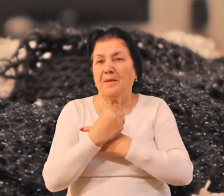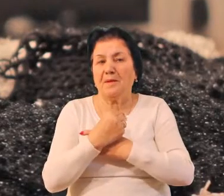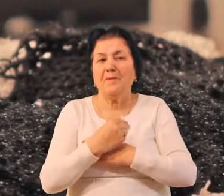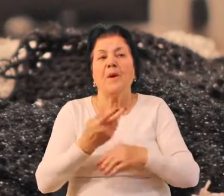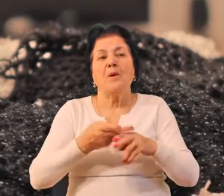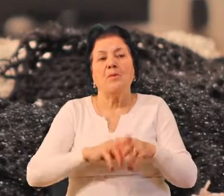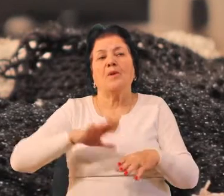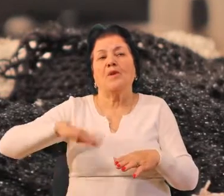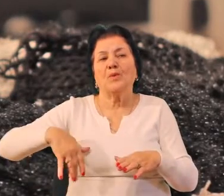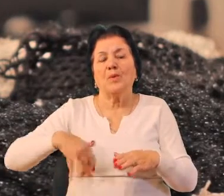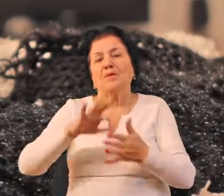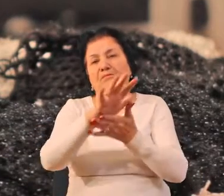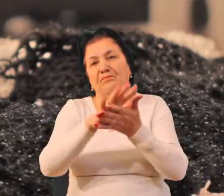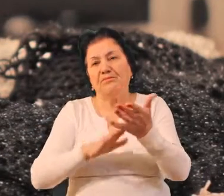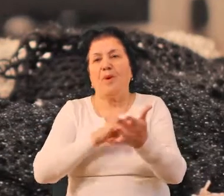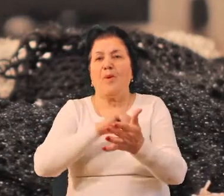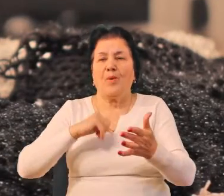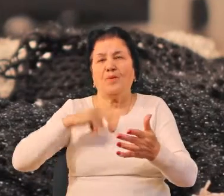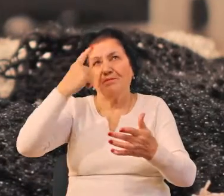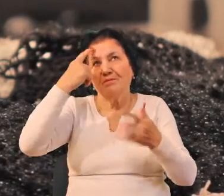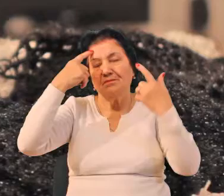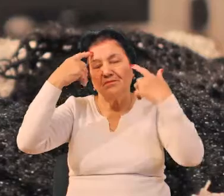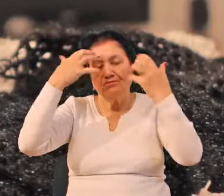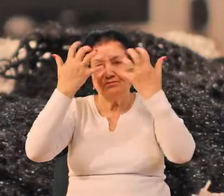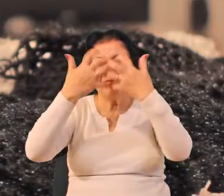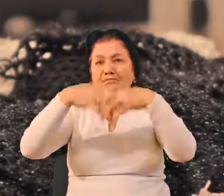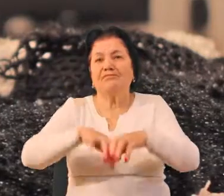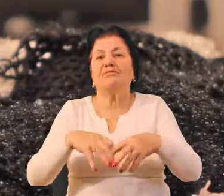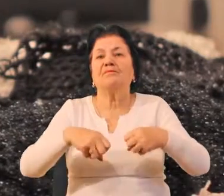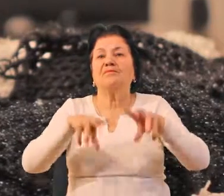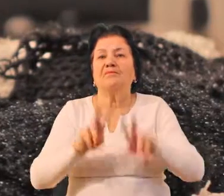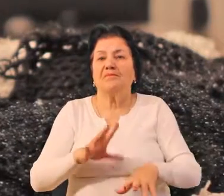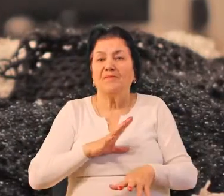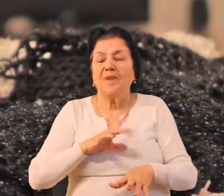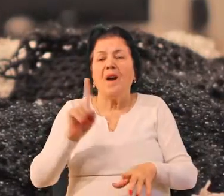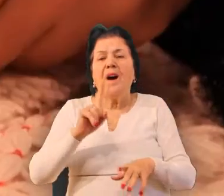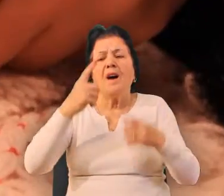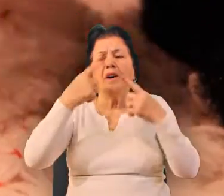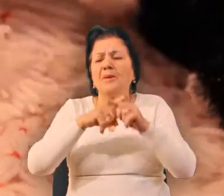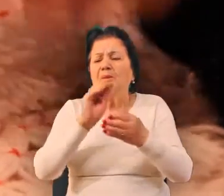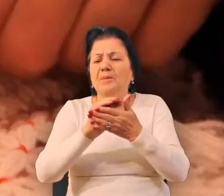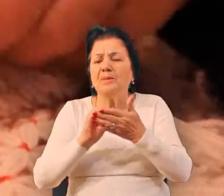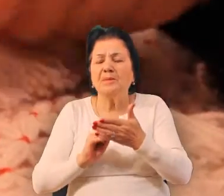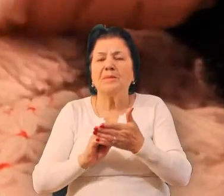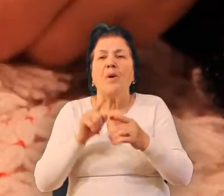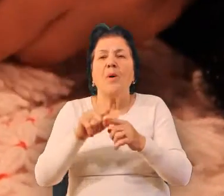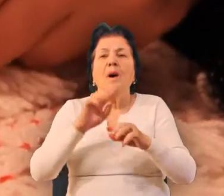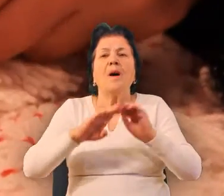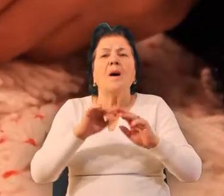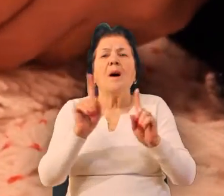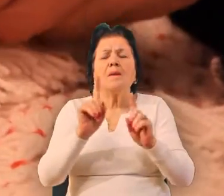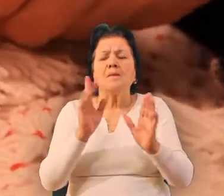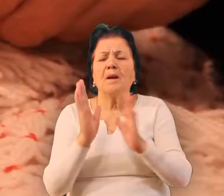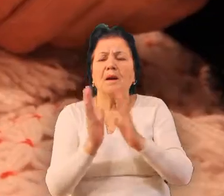Bundan sonrası artıq mənim öz istedadım nəticəsində alındı. Hansı toxunuşa əl vururdumsa, onun hansı